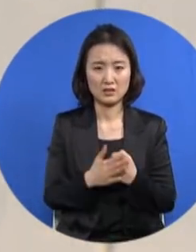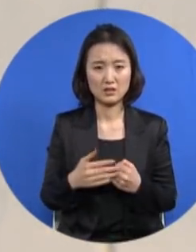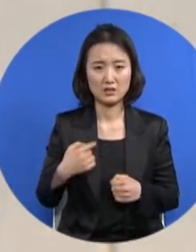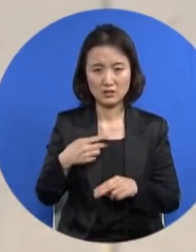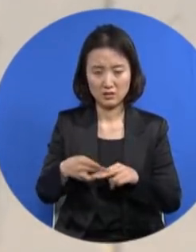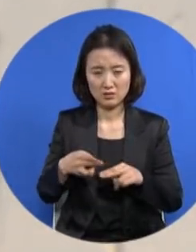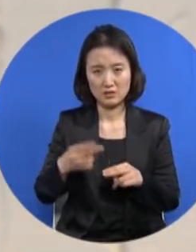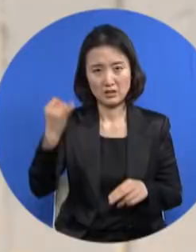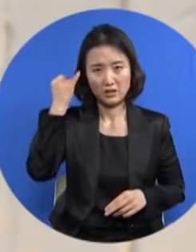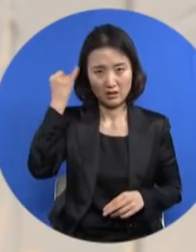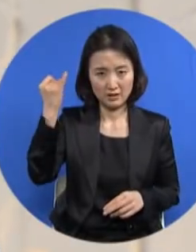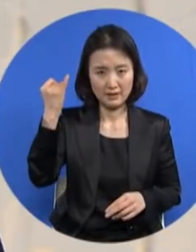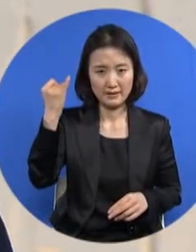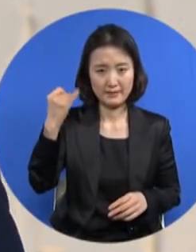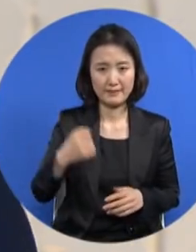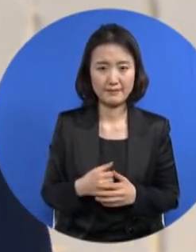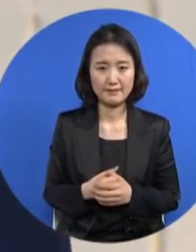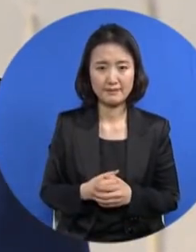요리 개발해서